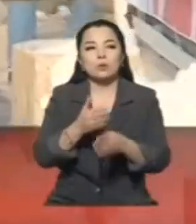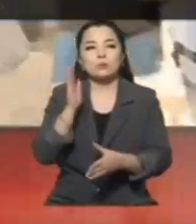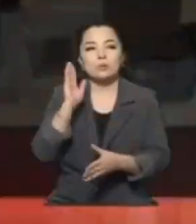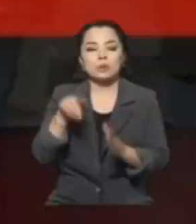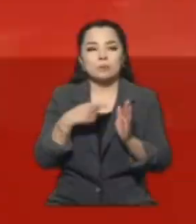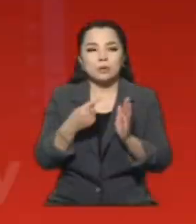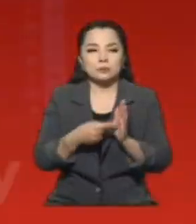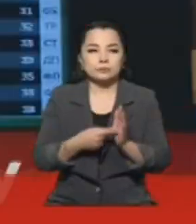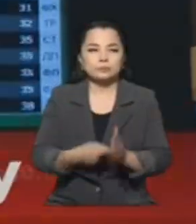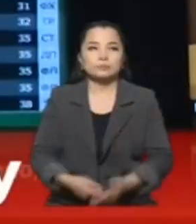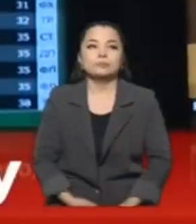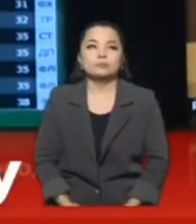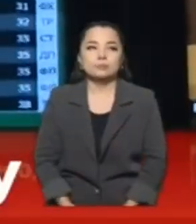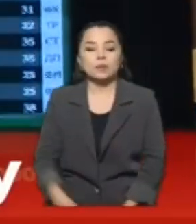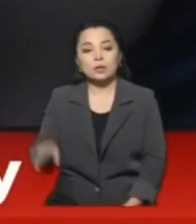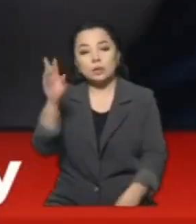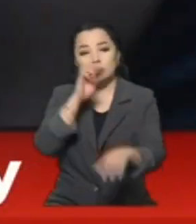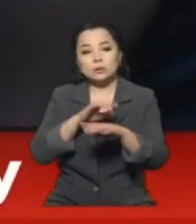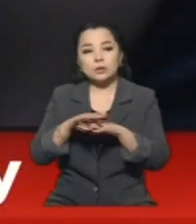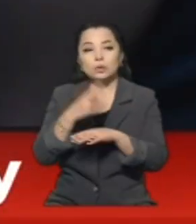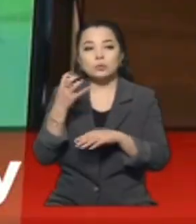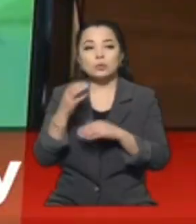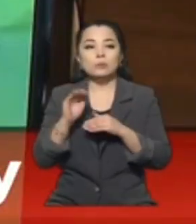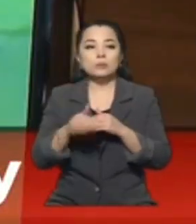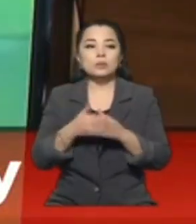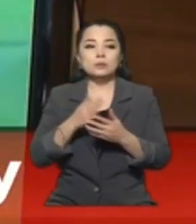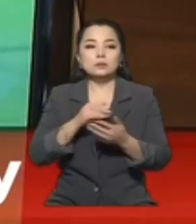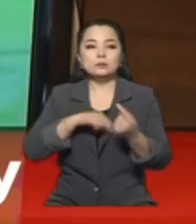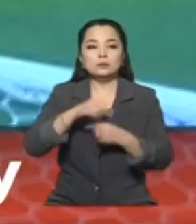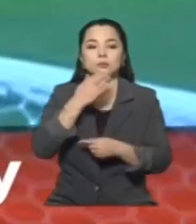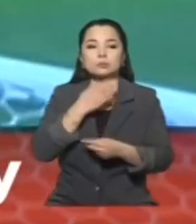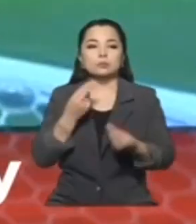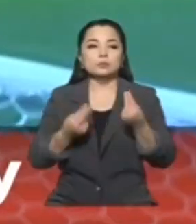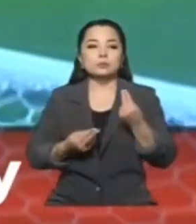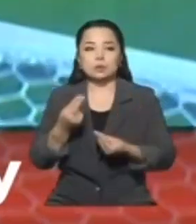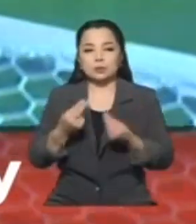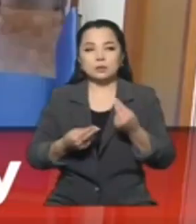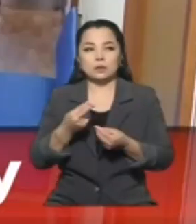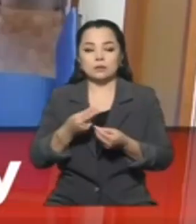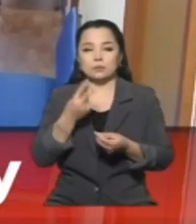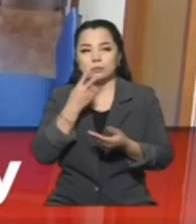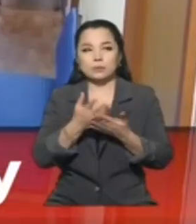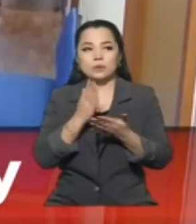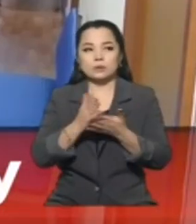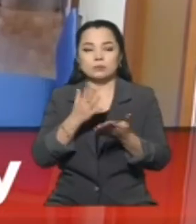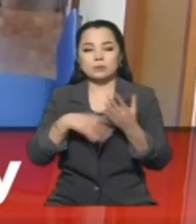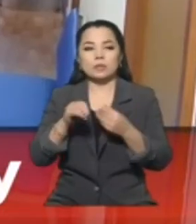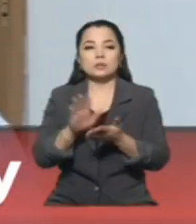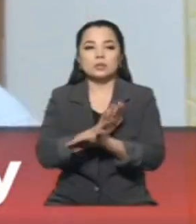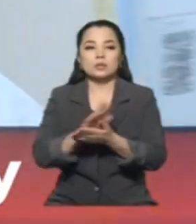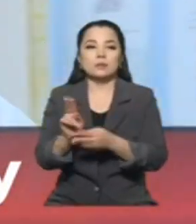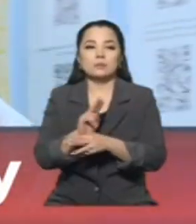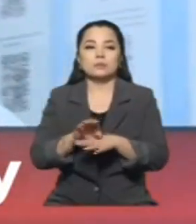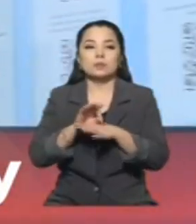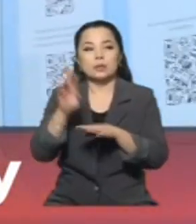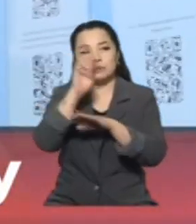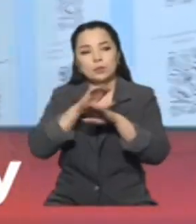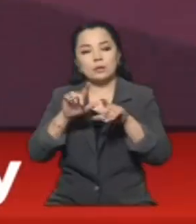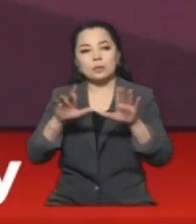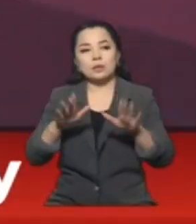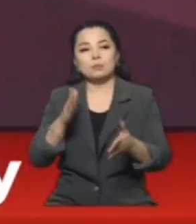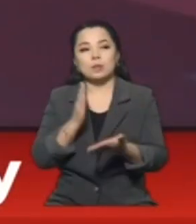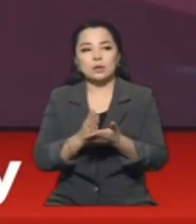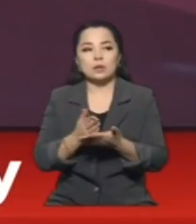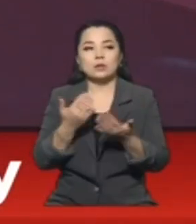ма? Елімізде 400 мыңдай адам құмар ойындардың құрбанына айналған. Оларды тегін емдейтін мемлекеттік мекемелер